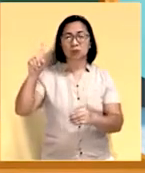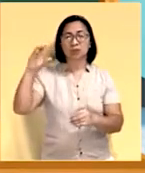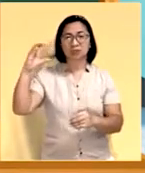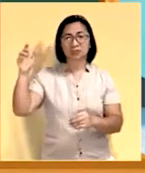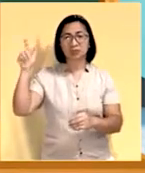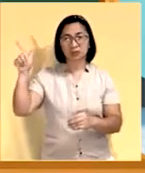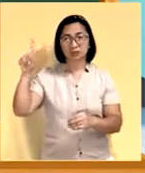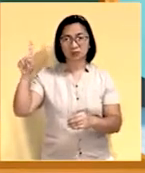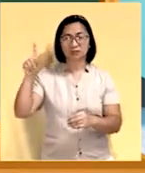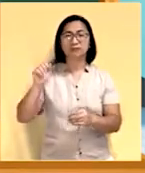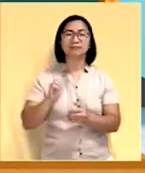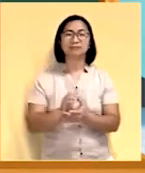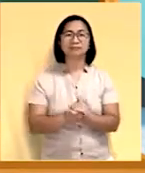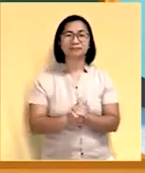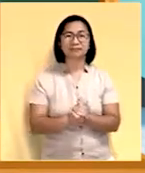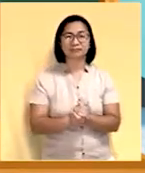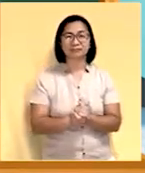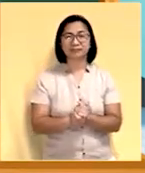121.